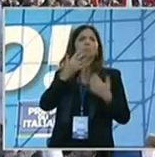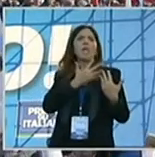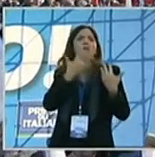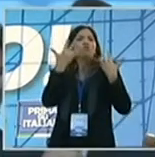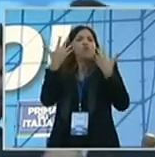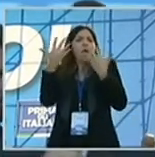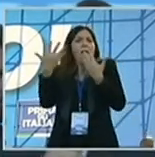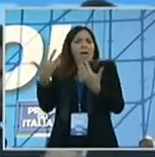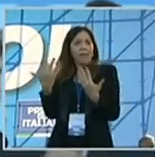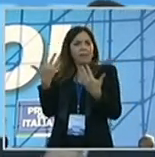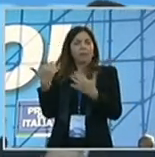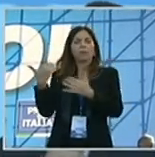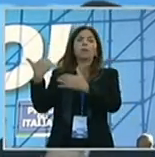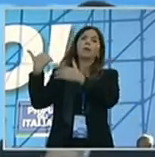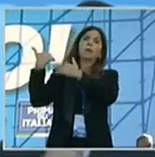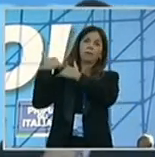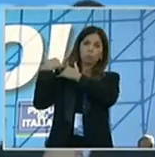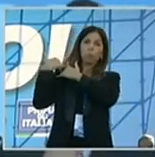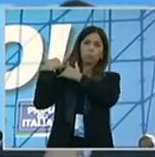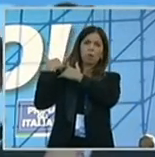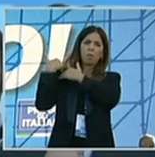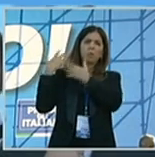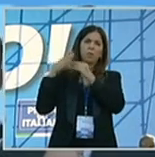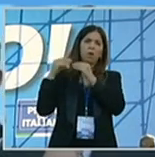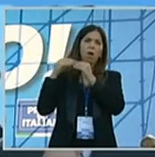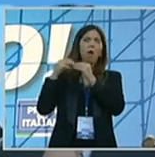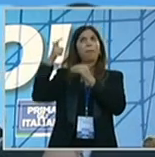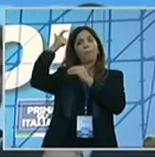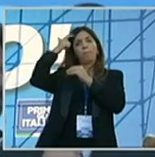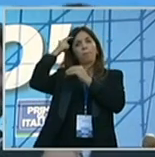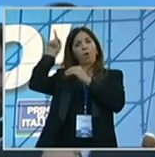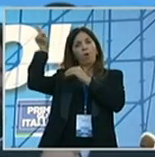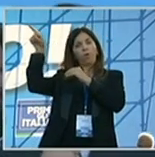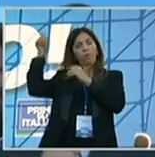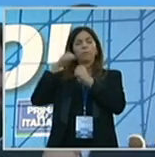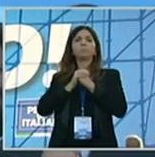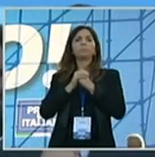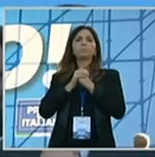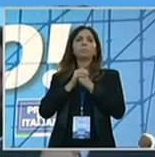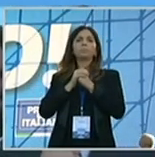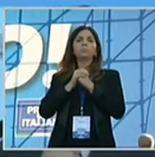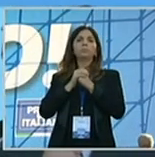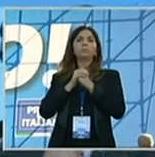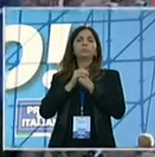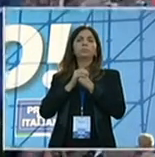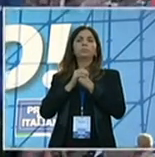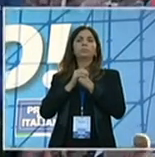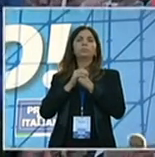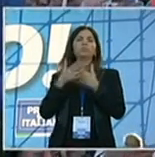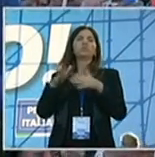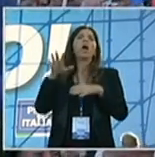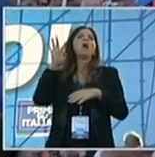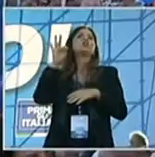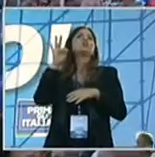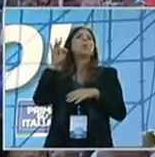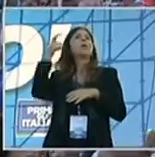10 anni di responsabilità a Palazzo Chigi. Tra gli oltre 50 governi, più